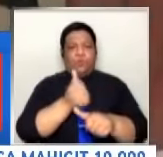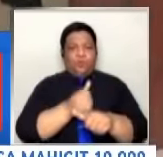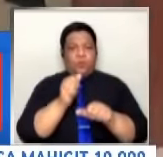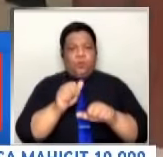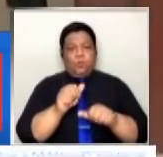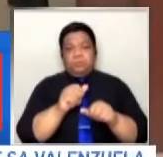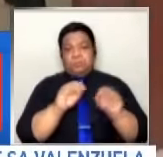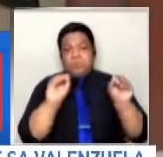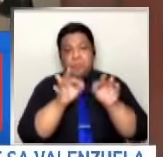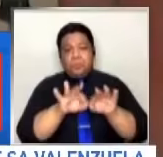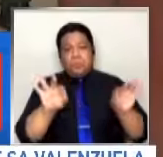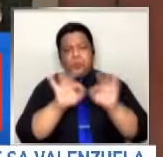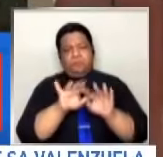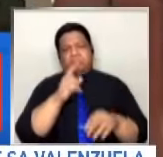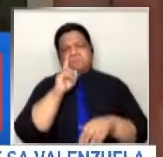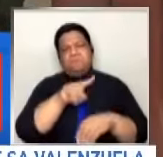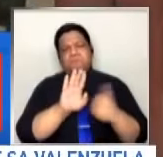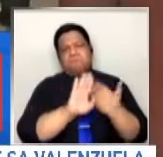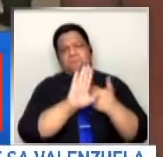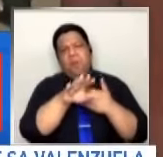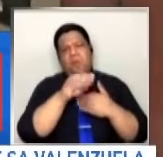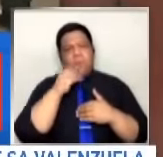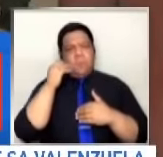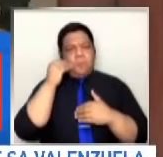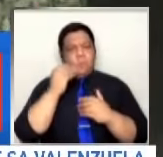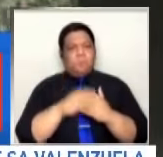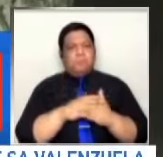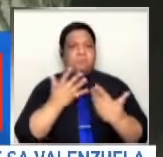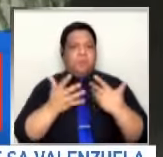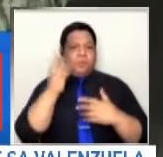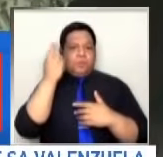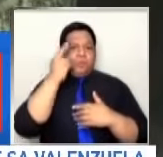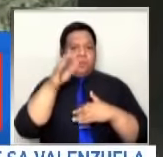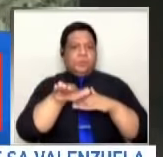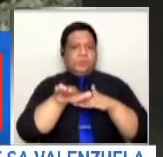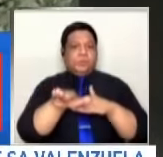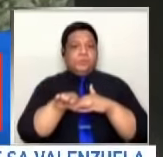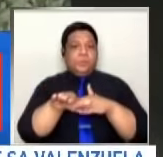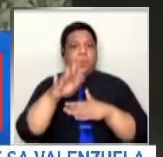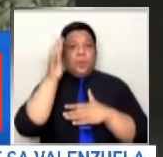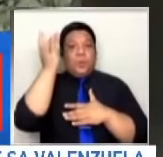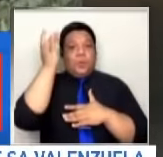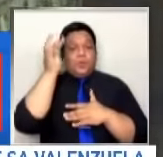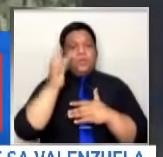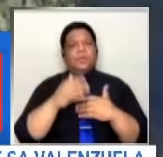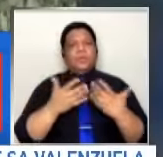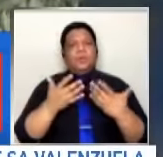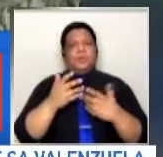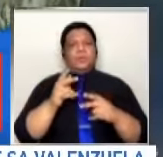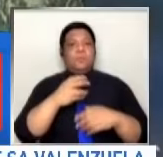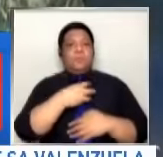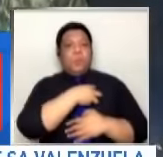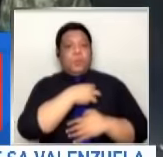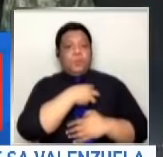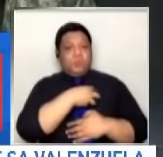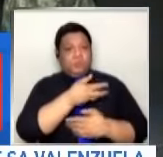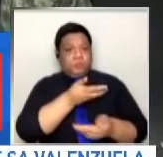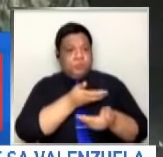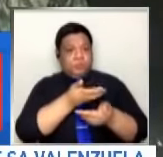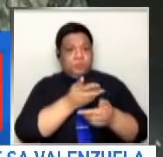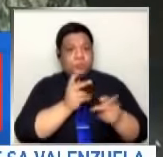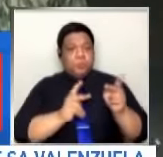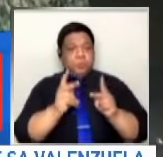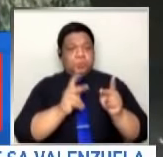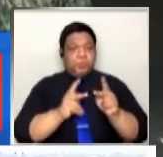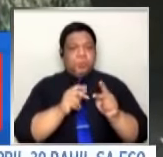that may also cause perhaps traffic po dahil yung pakikipag-usap ng polis dun po sa ating maumayan hindi po naging